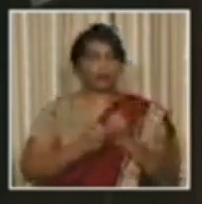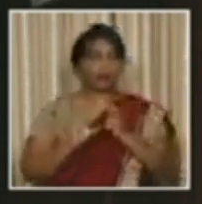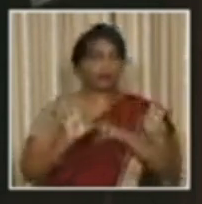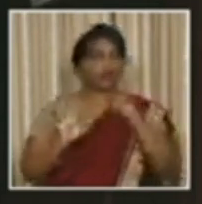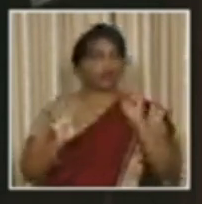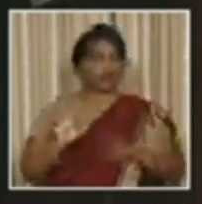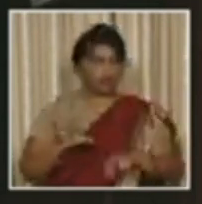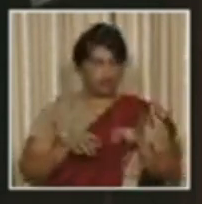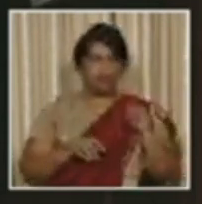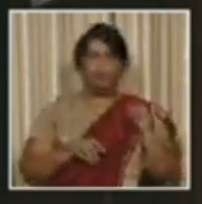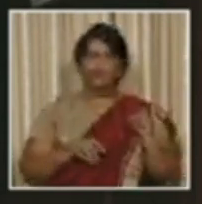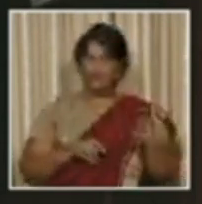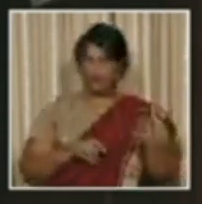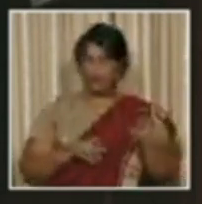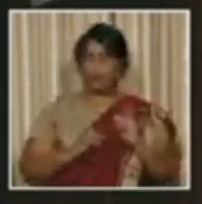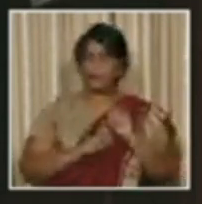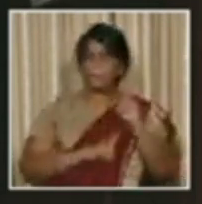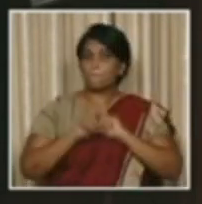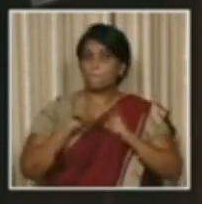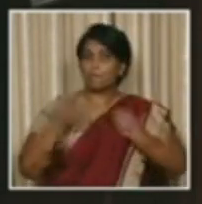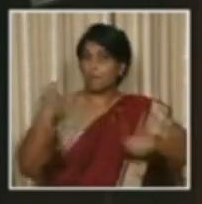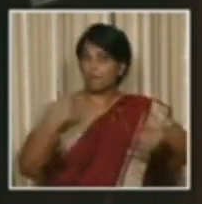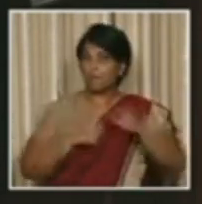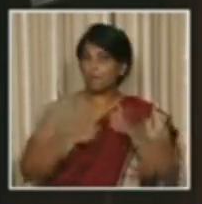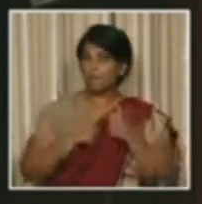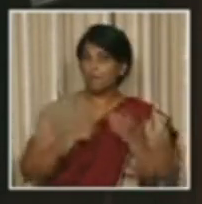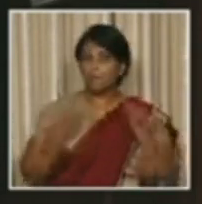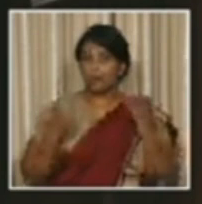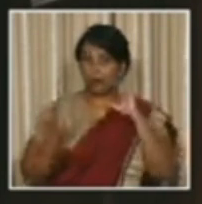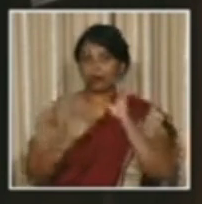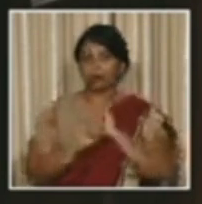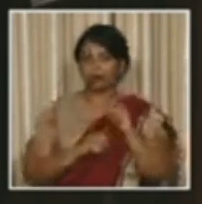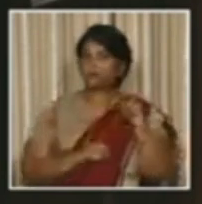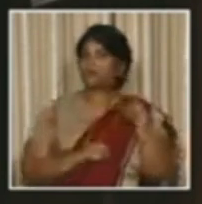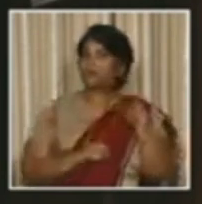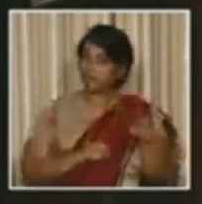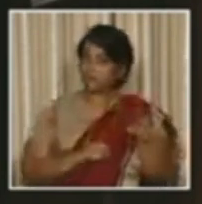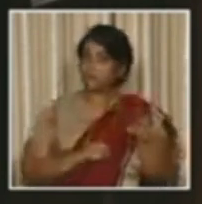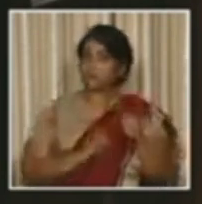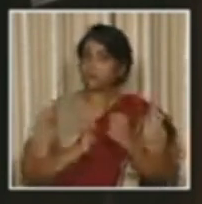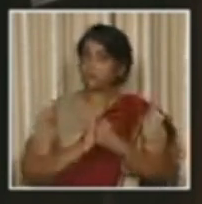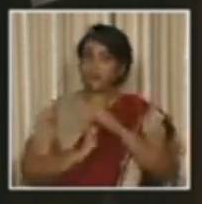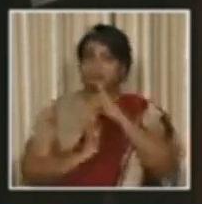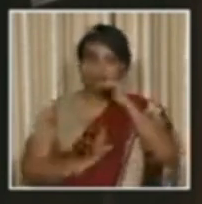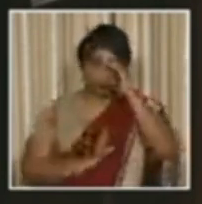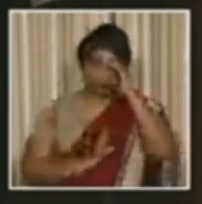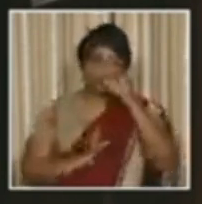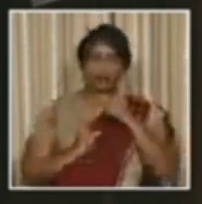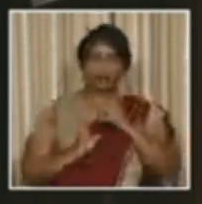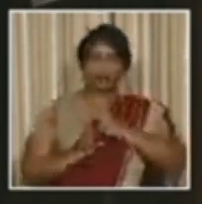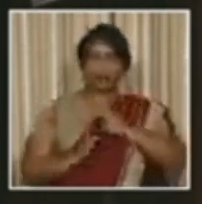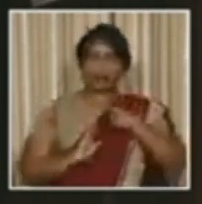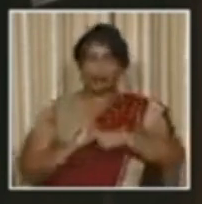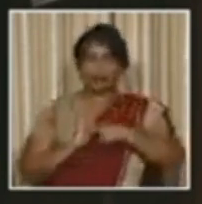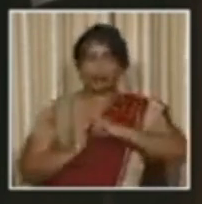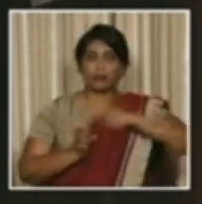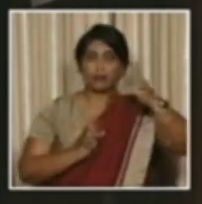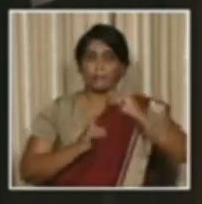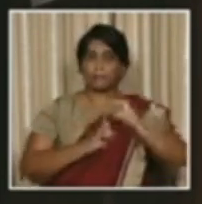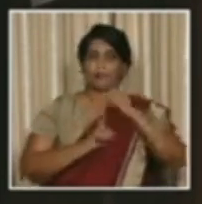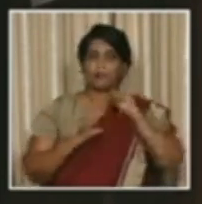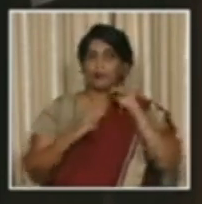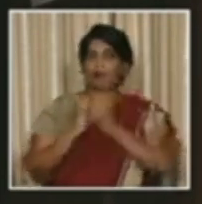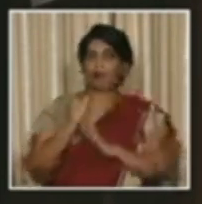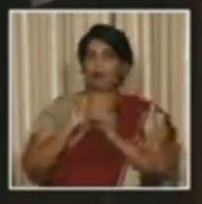ඉලාස්ුනේ කියලා. ඒ නිසා මේක පාර්ලිමේන්තුව අපි ඔක්කොටම හොඳ නැහැ මේ ප්‍රකාශය. ඒ නිසා ගරු කතානායකතුමනි මේ දිත්තපුර වැසියන්ට පාර්ලිමේන්තු මන්ත්‍රී උදුරු